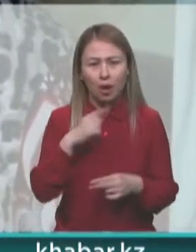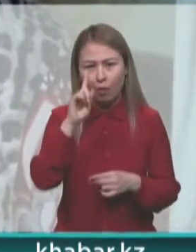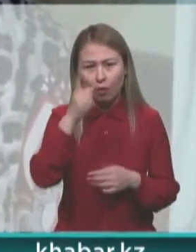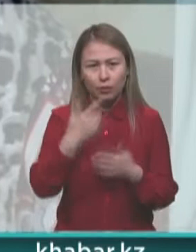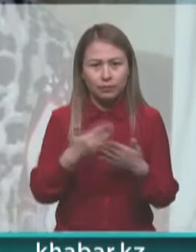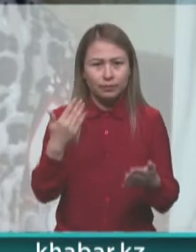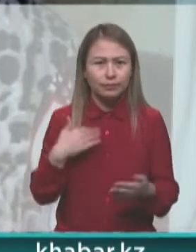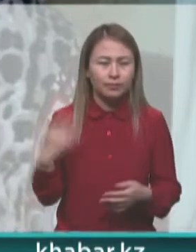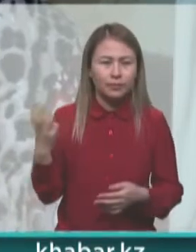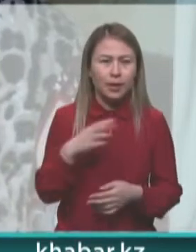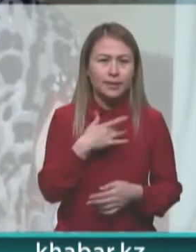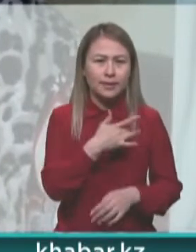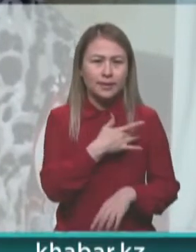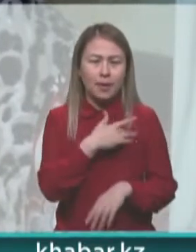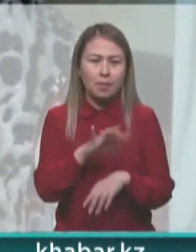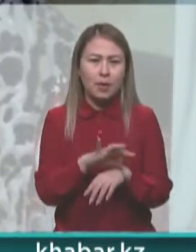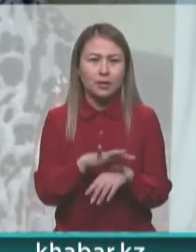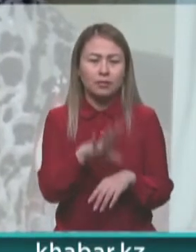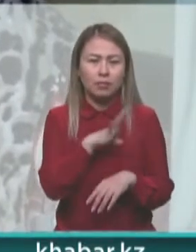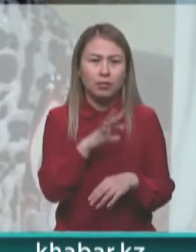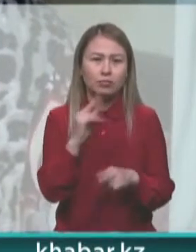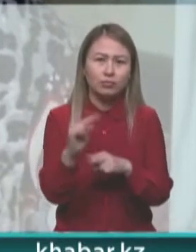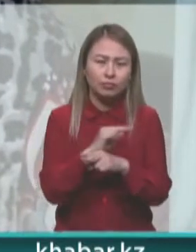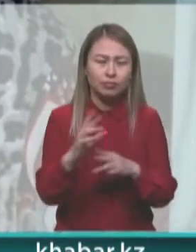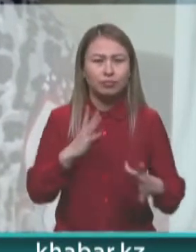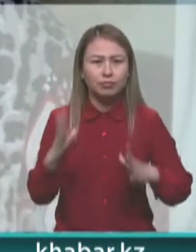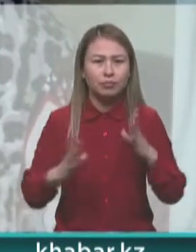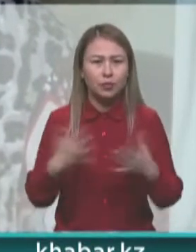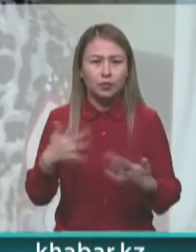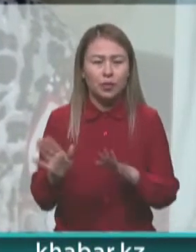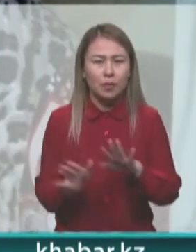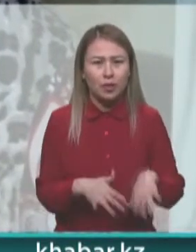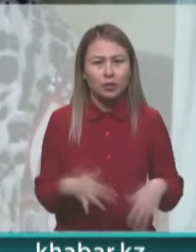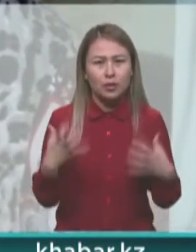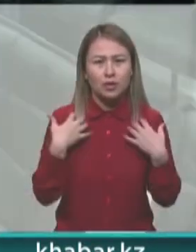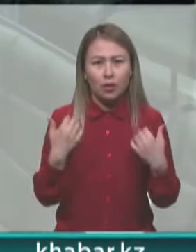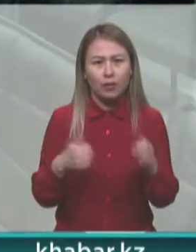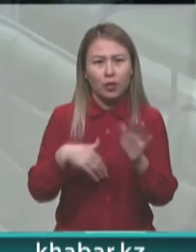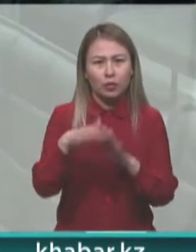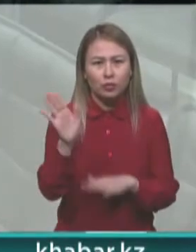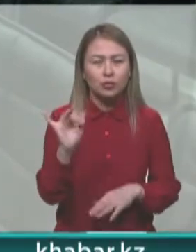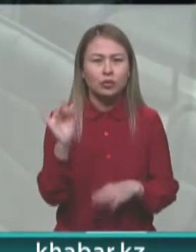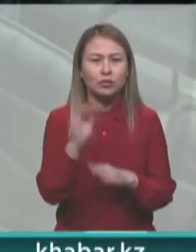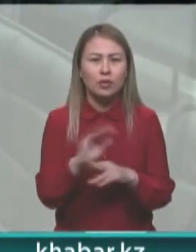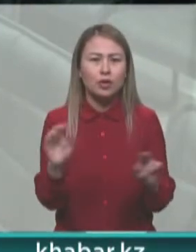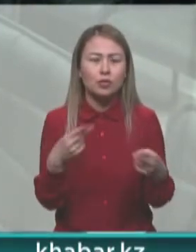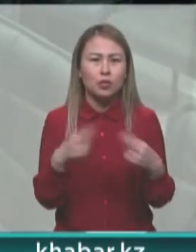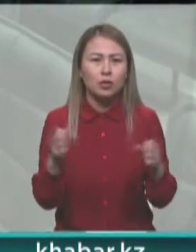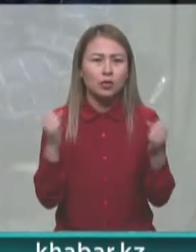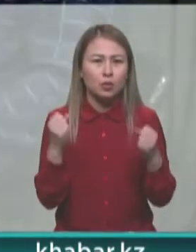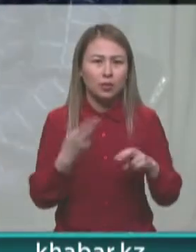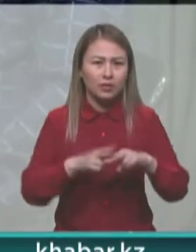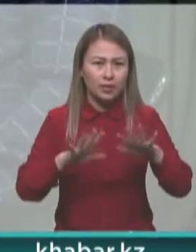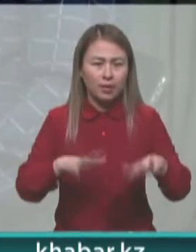Демікпен болатын, жүрегімде сыр берген еді. Емдік жаттығумен айналысқан соң денсаулығым жақсарды. Спорт клубына зағип жандар да